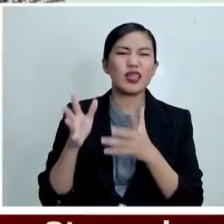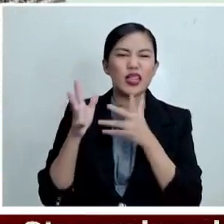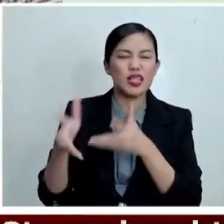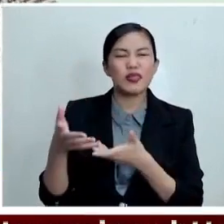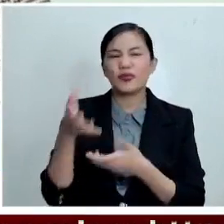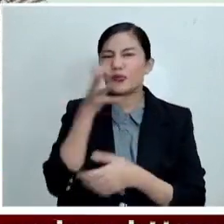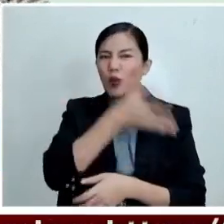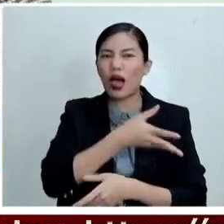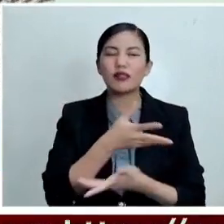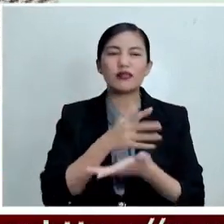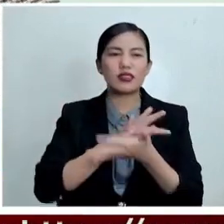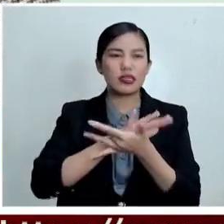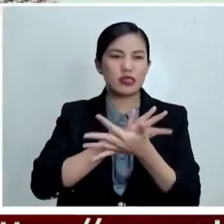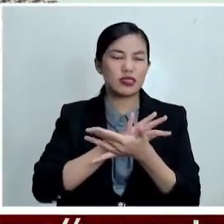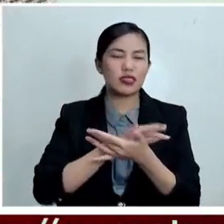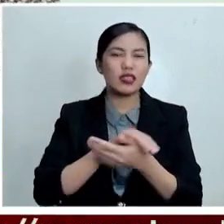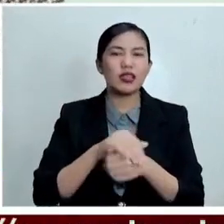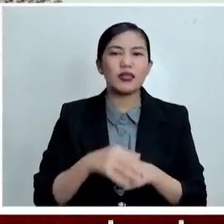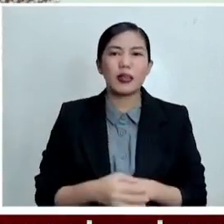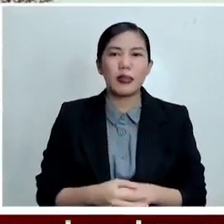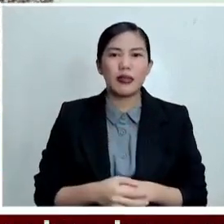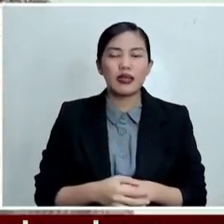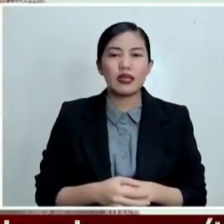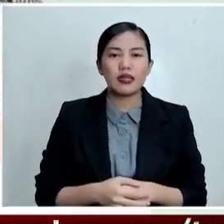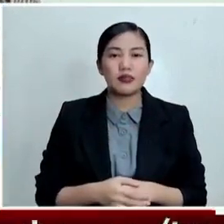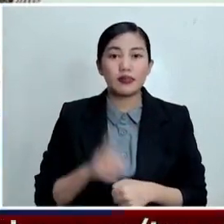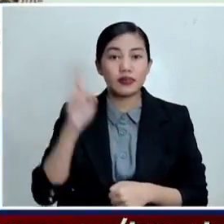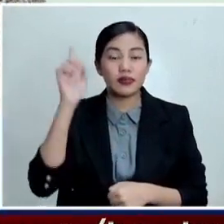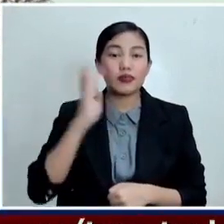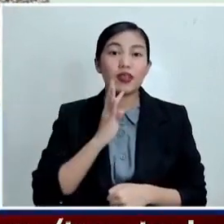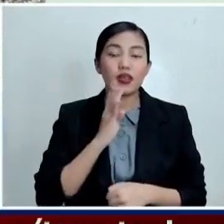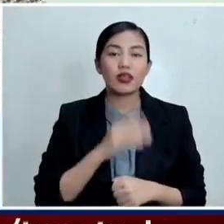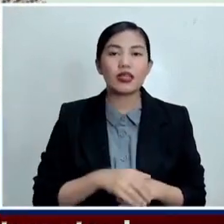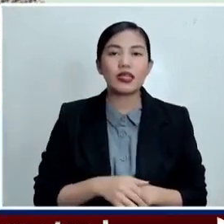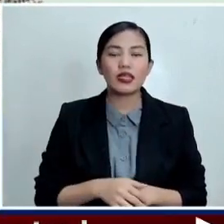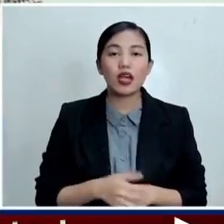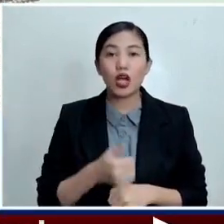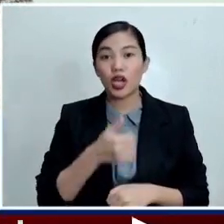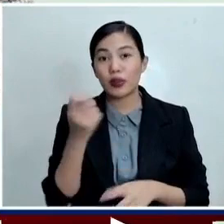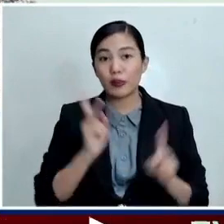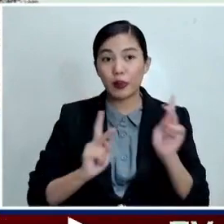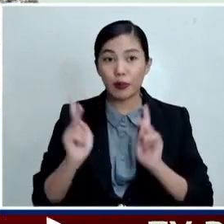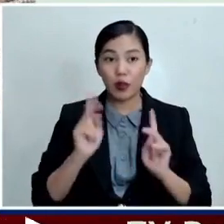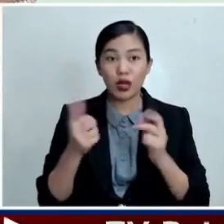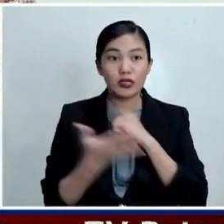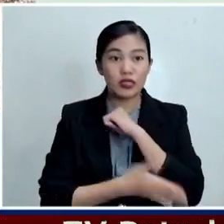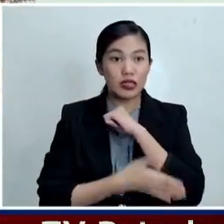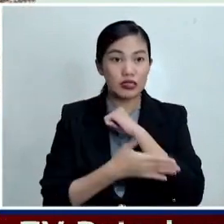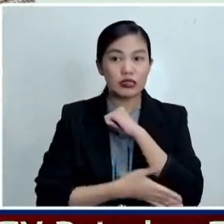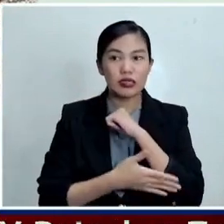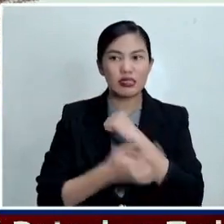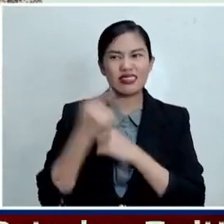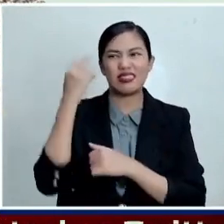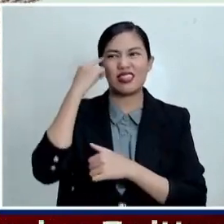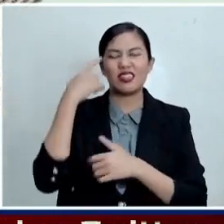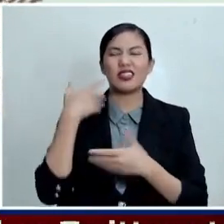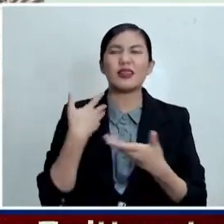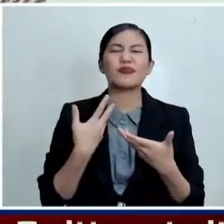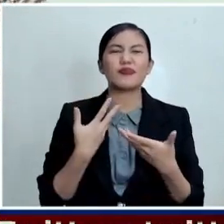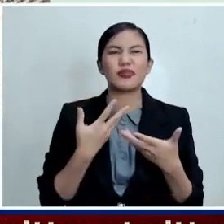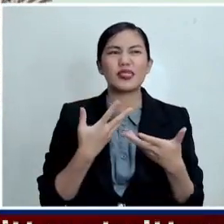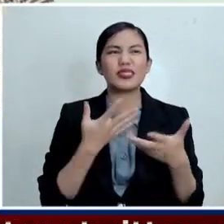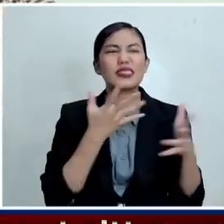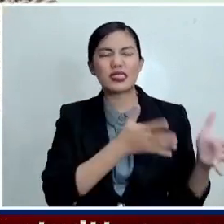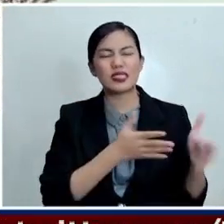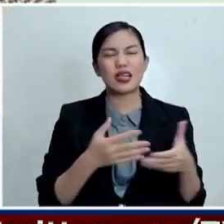have moved on. People have in their minds na parang meron na tayong